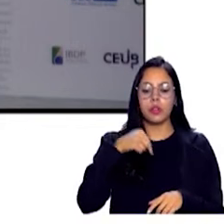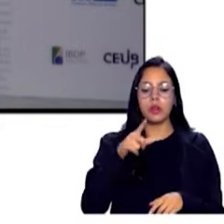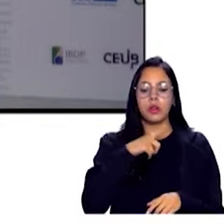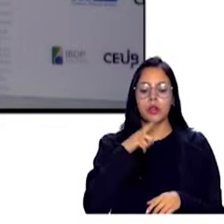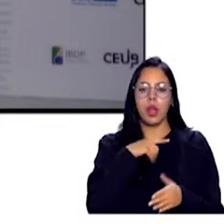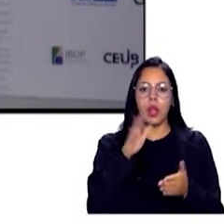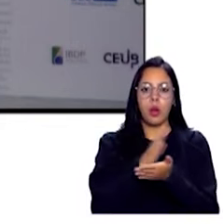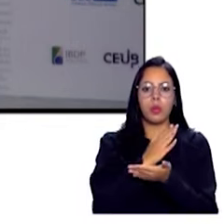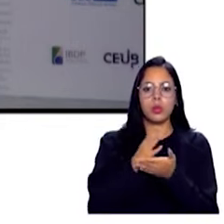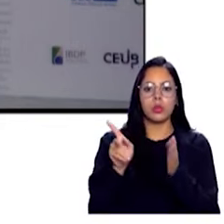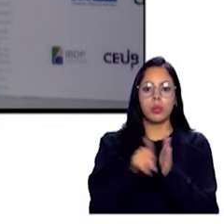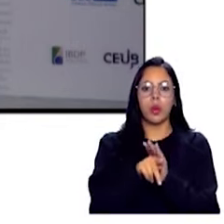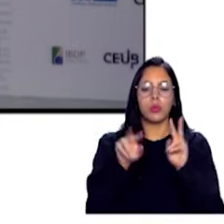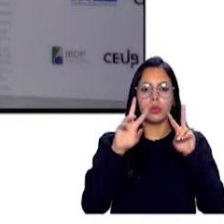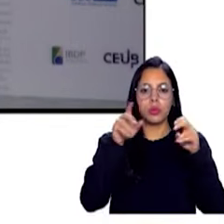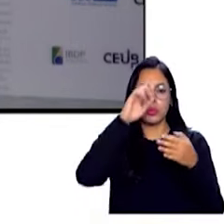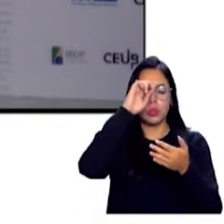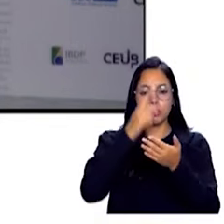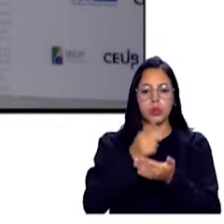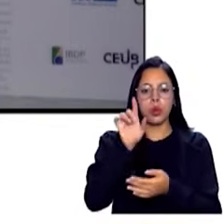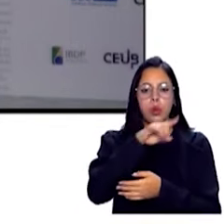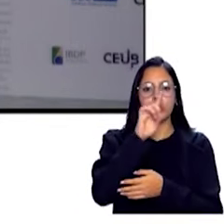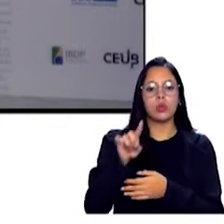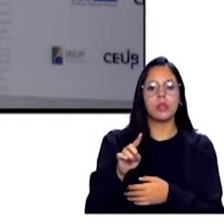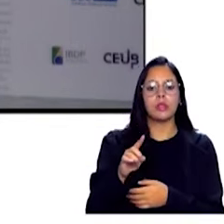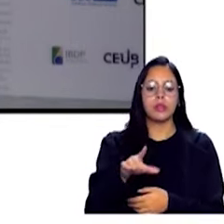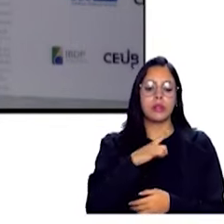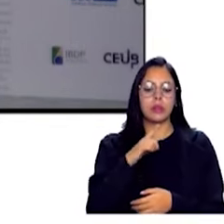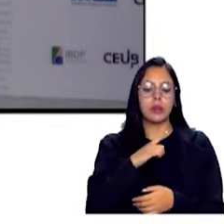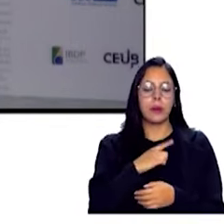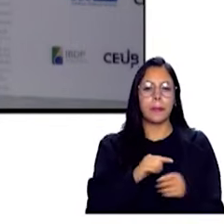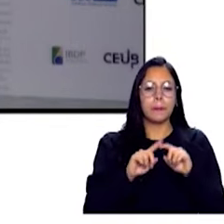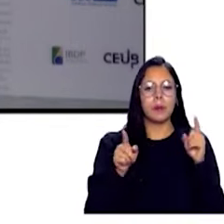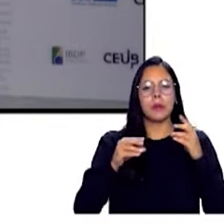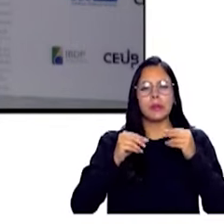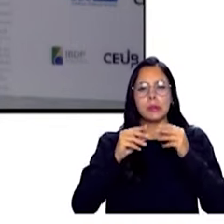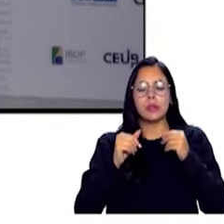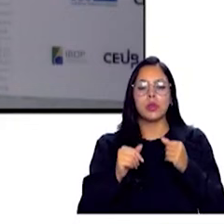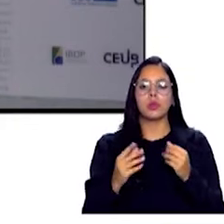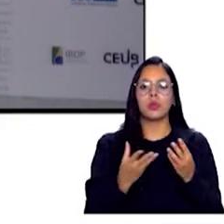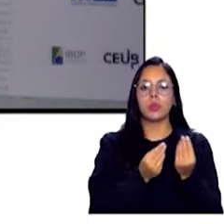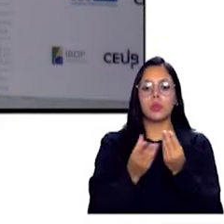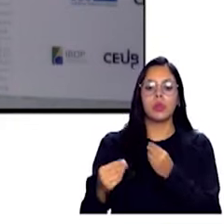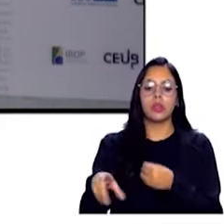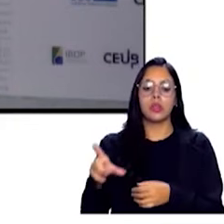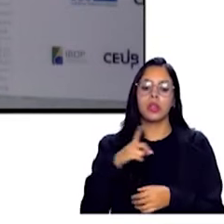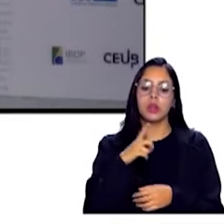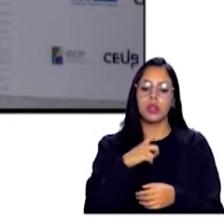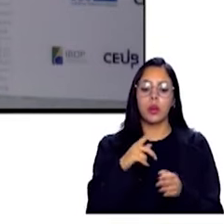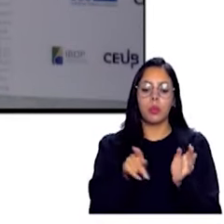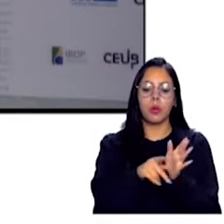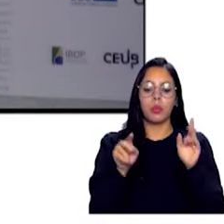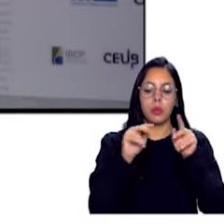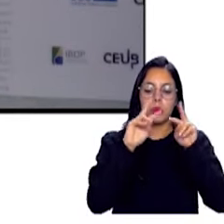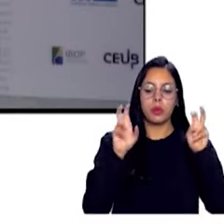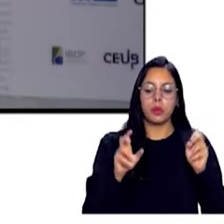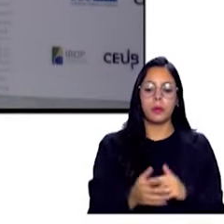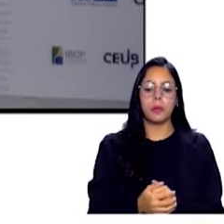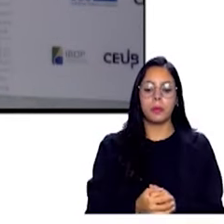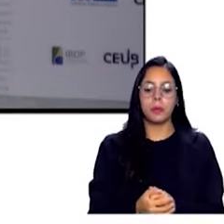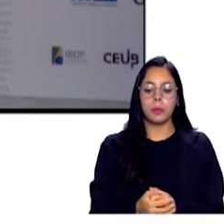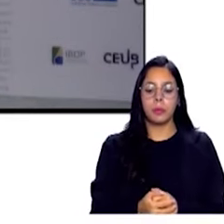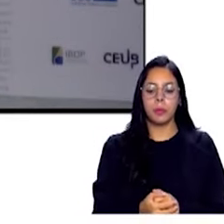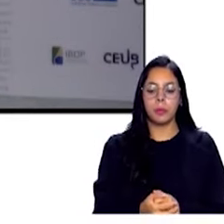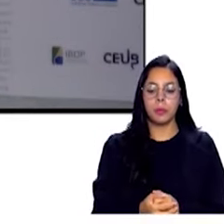sont TRS sensiblemente je ne reviens pas sur le défi de la complexité Du droit